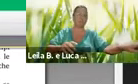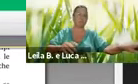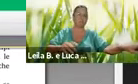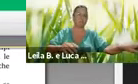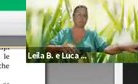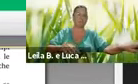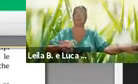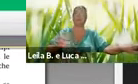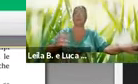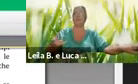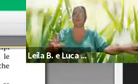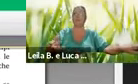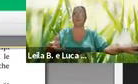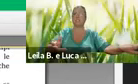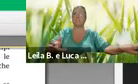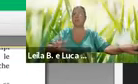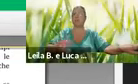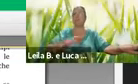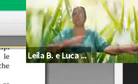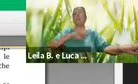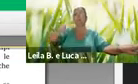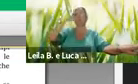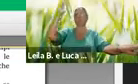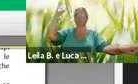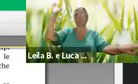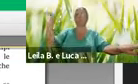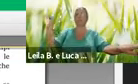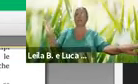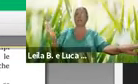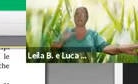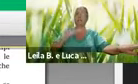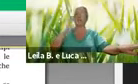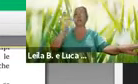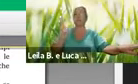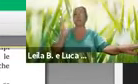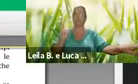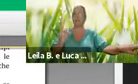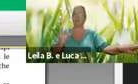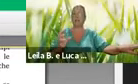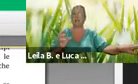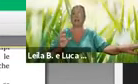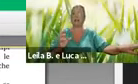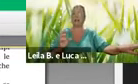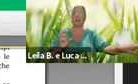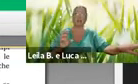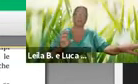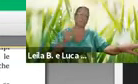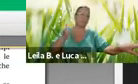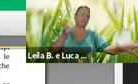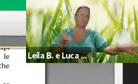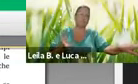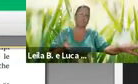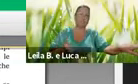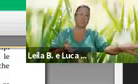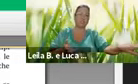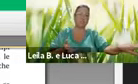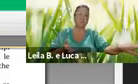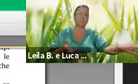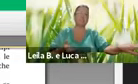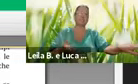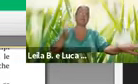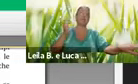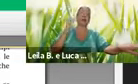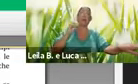nuove osservazioni, perché loro non stavano lì per fare tutta questa divagazione mentale. Erano osservazioni di